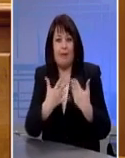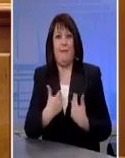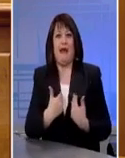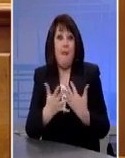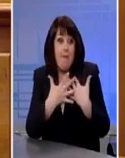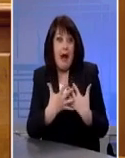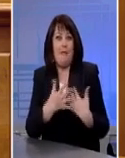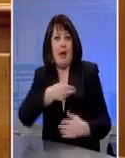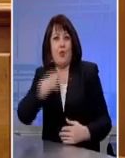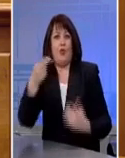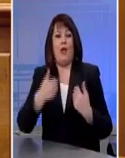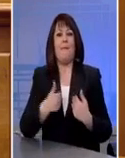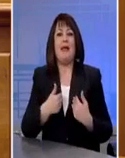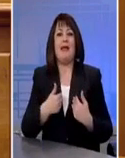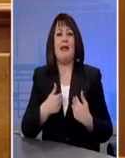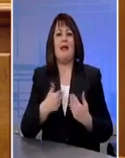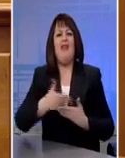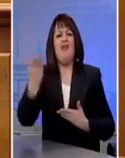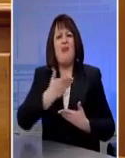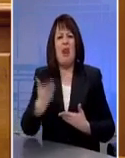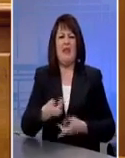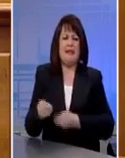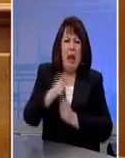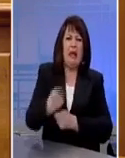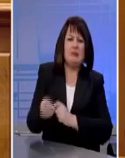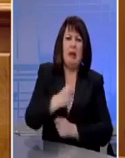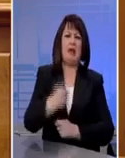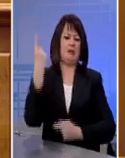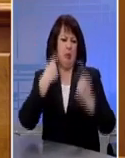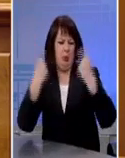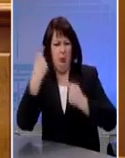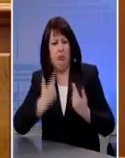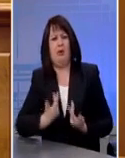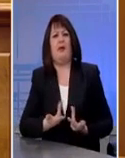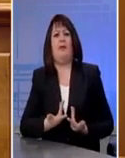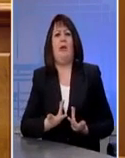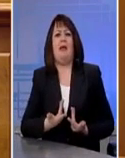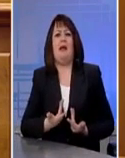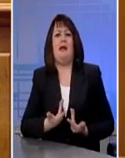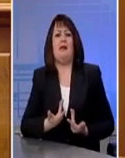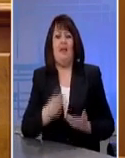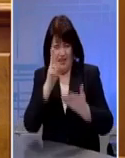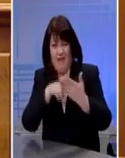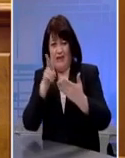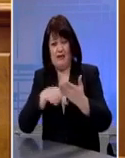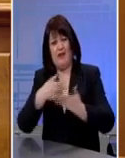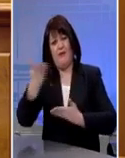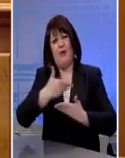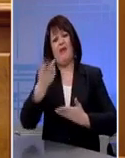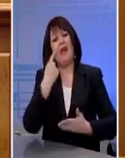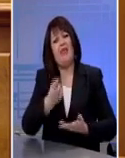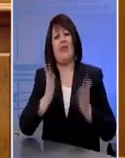όλα τα δημοσιεύματα είναι εναντίον μου, κύμα λάσπης, τα γνωρίζετε. κύμα λάσπης που... Διαβάστε τα δημοσιεύματα.